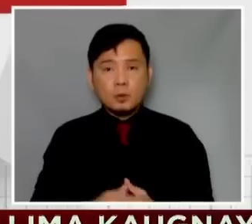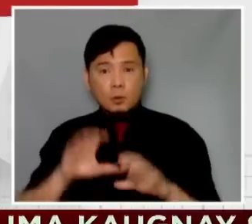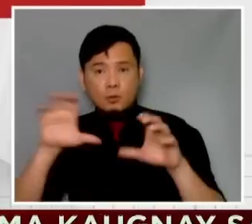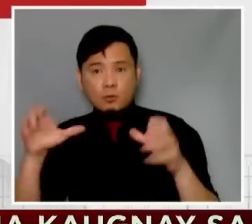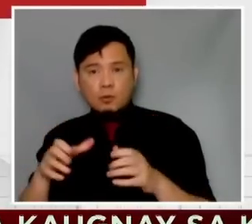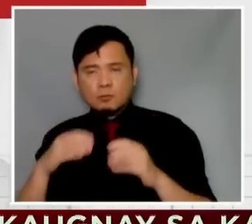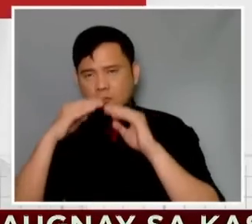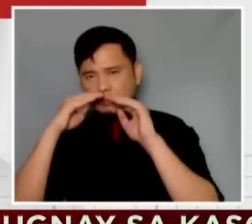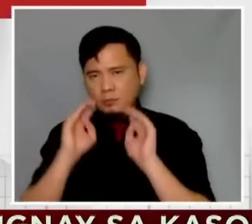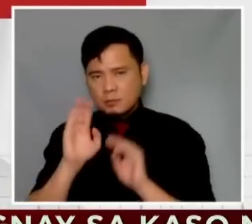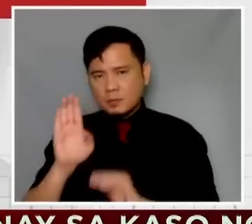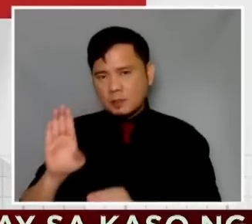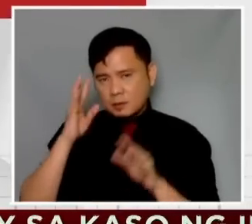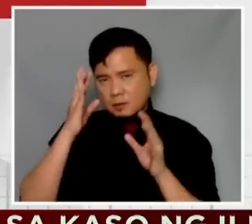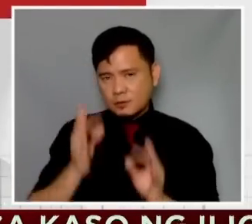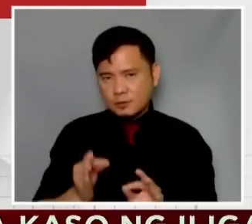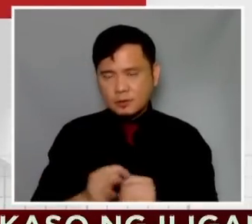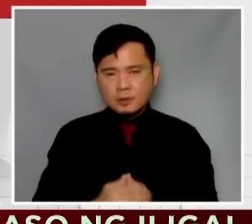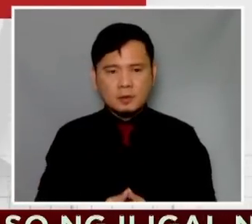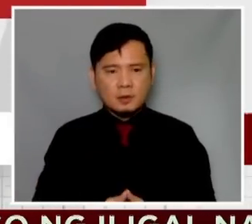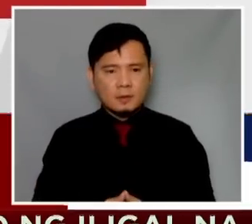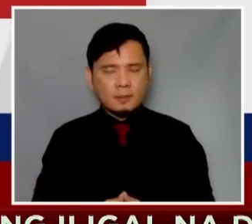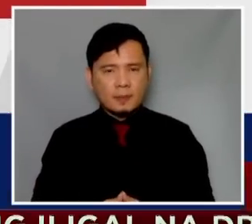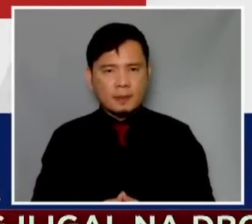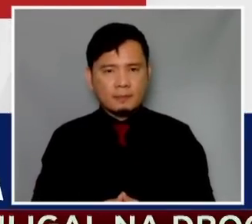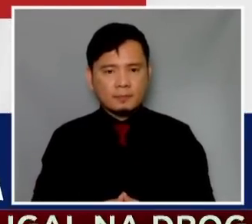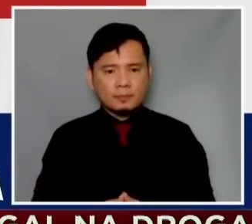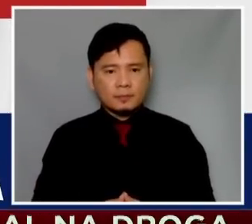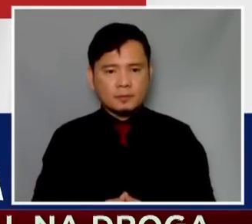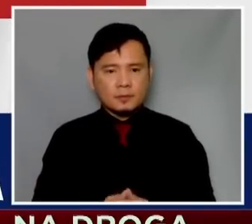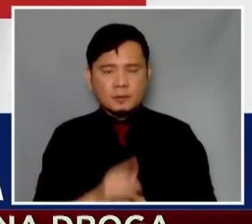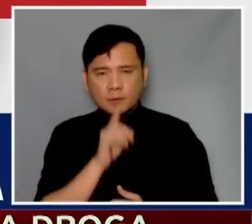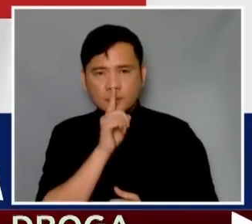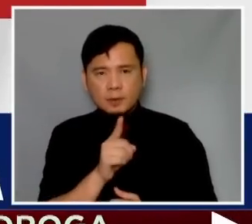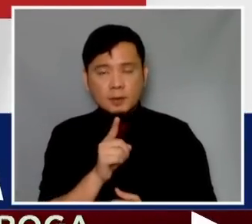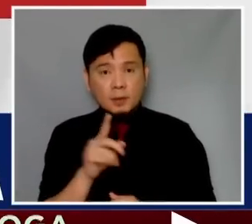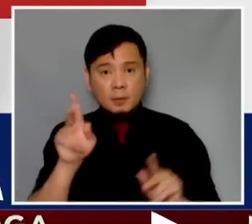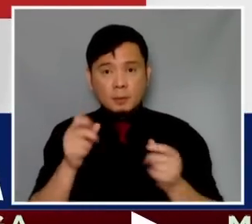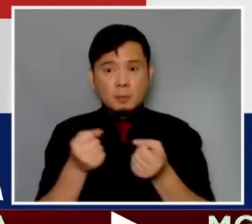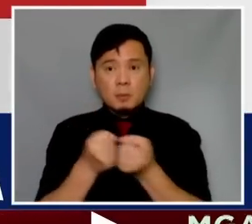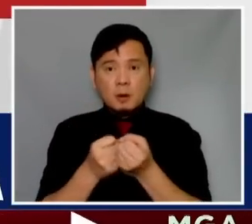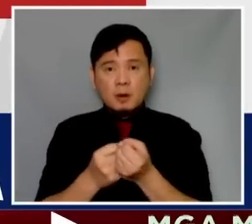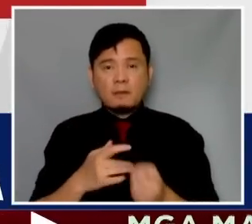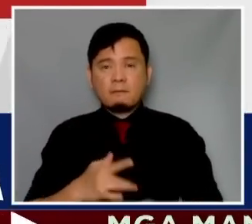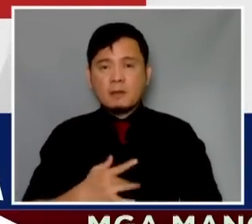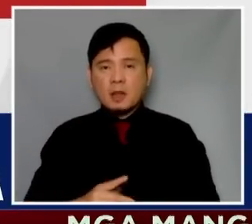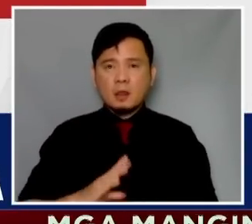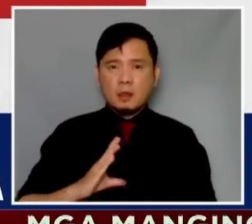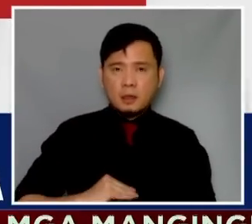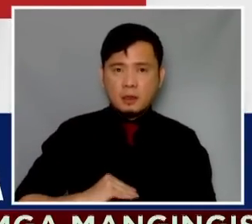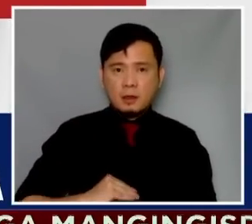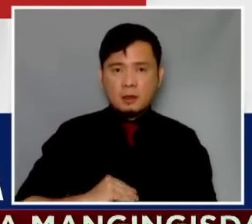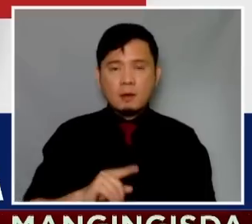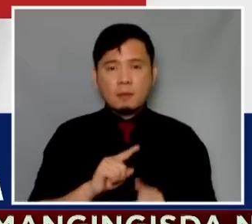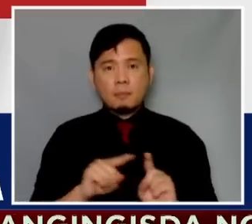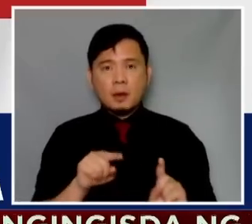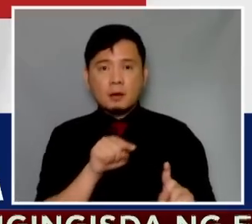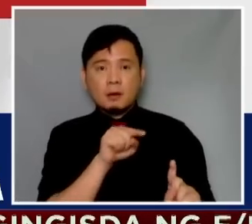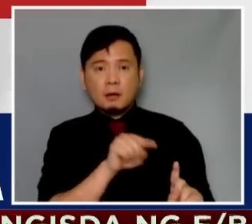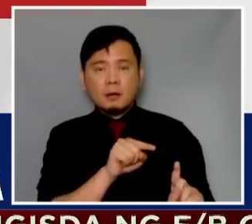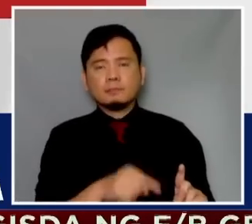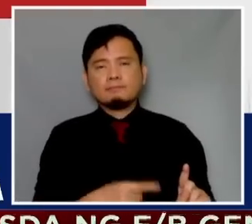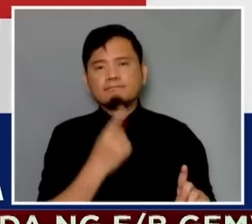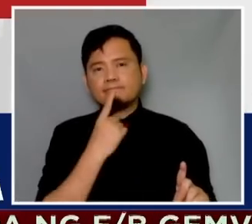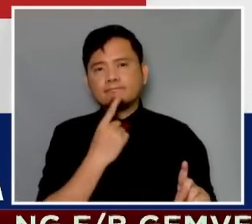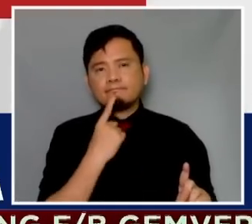Marcoleta at malaking kawalan umano ito para sa kanyang mga taga-suporta. Nagpasalamat naman ang kampo ni